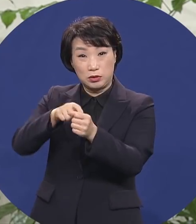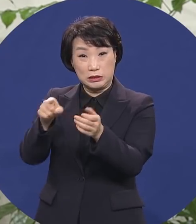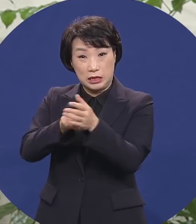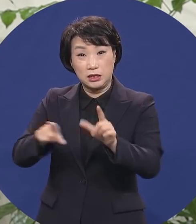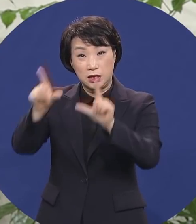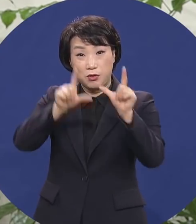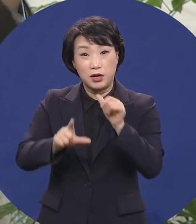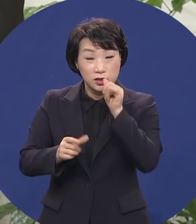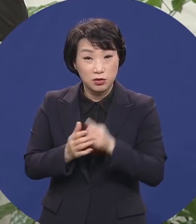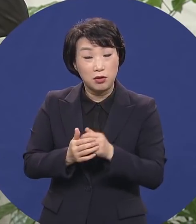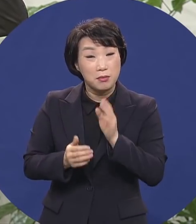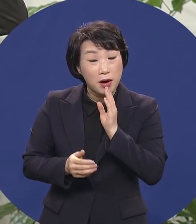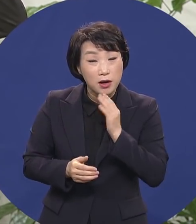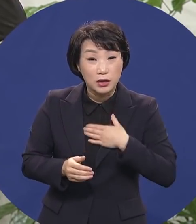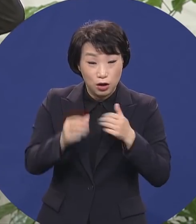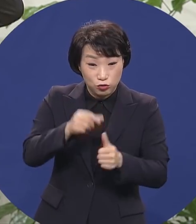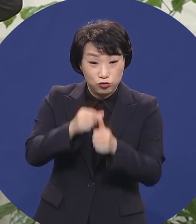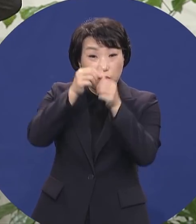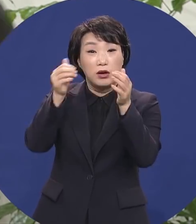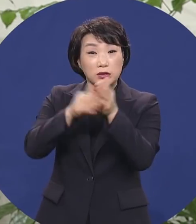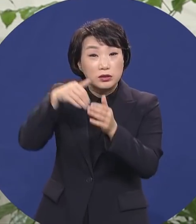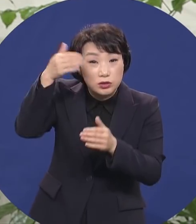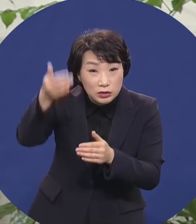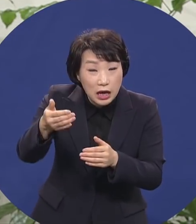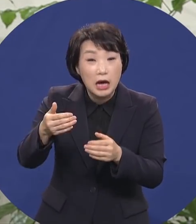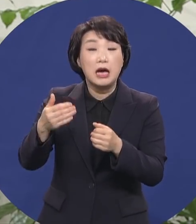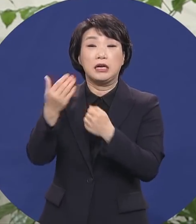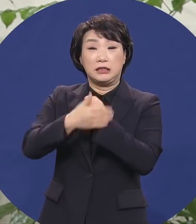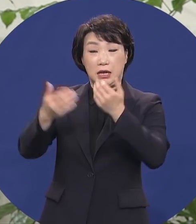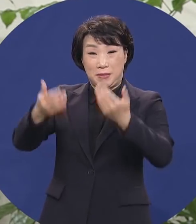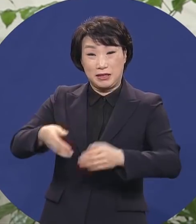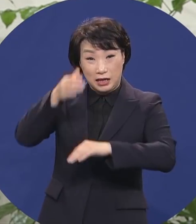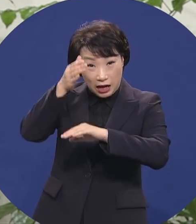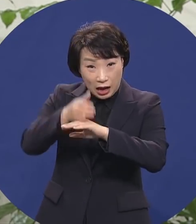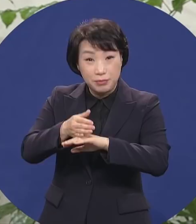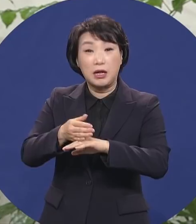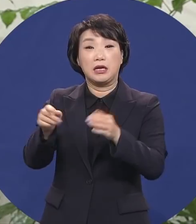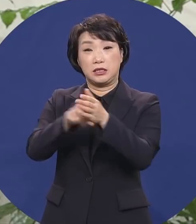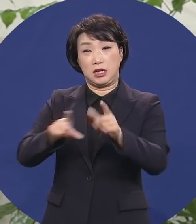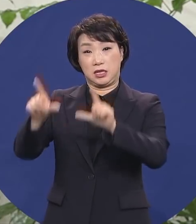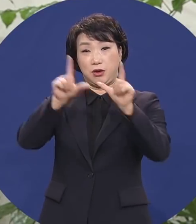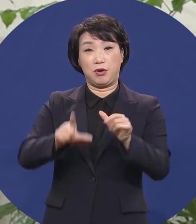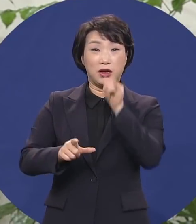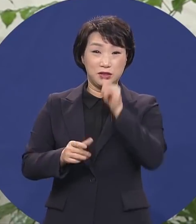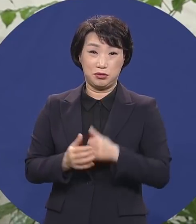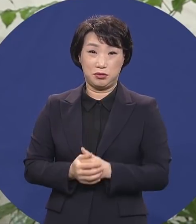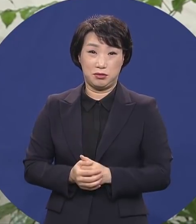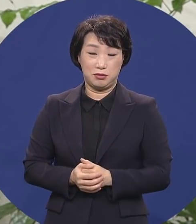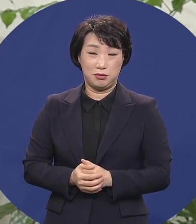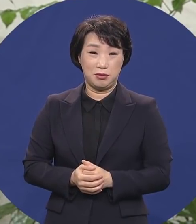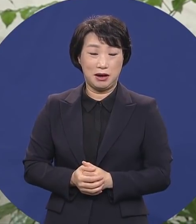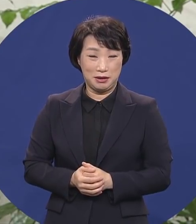신앙생활해. 구원받았거든 받은 은혜 감사해서 신앙생활하는 것이라 이 말이요.